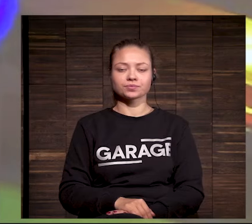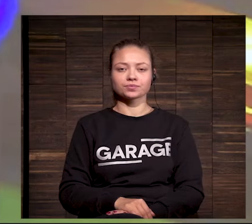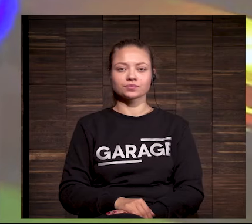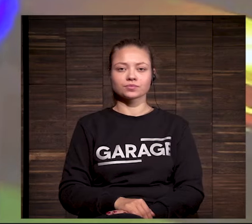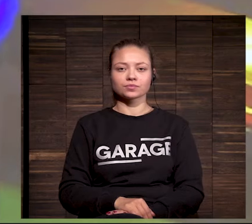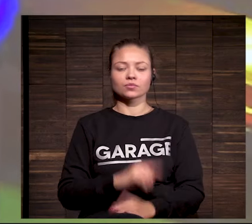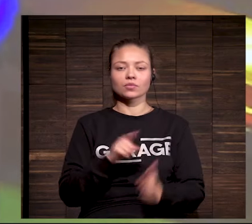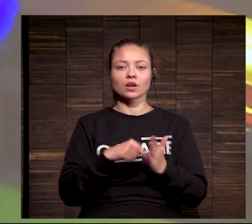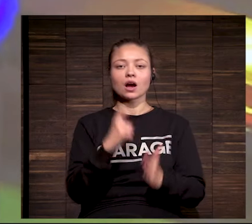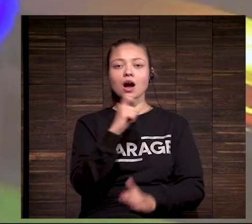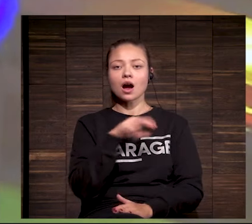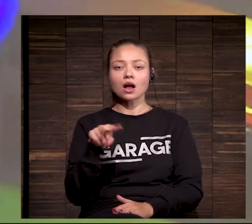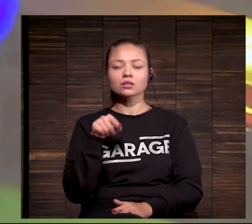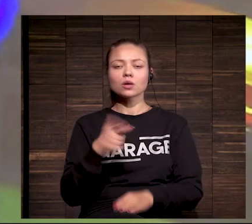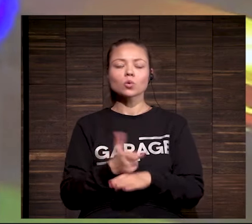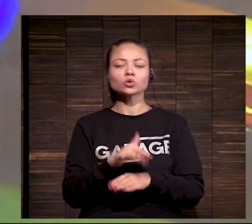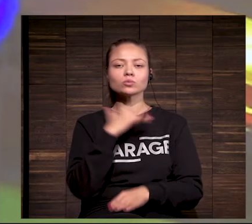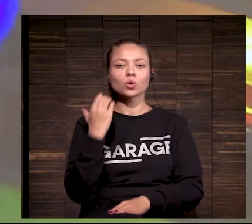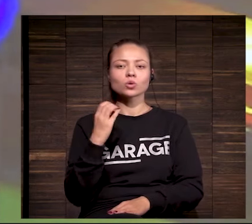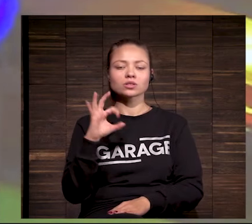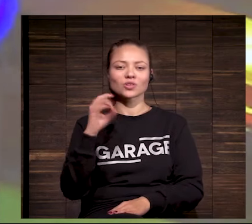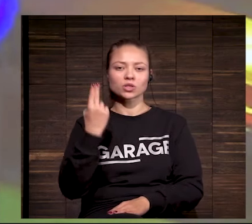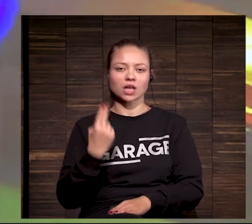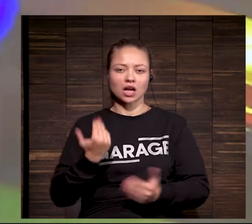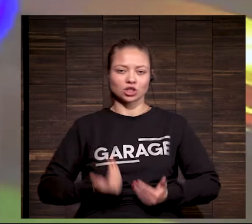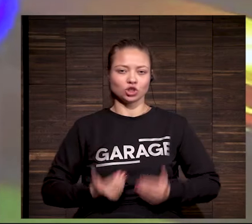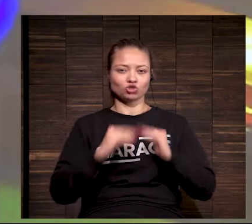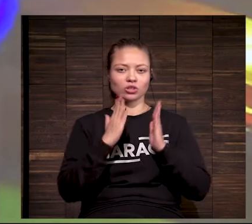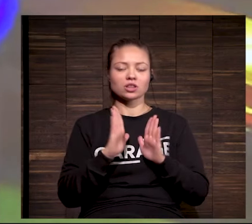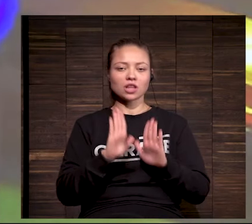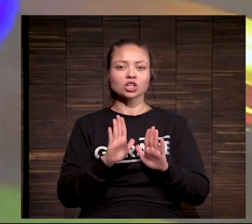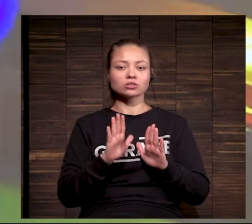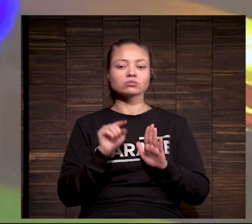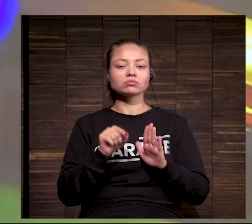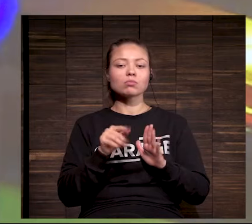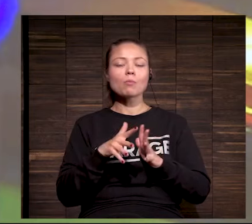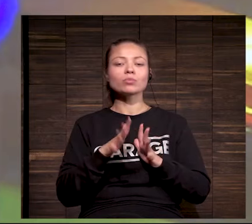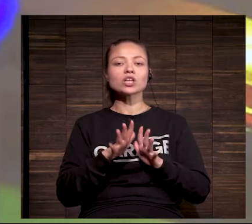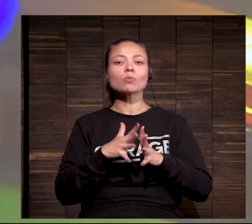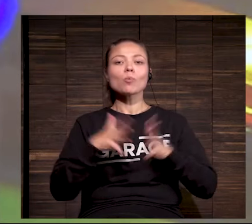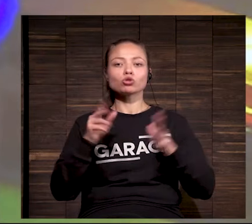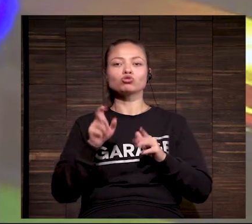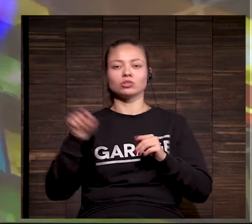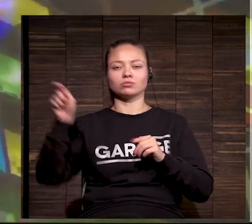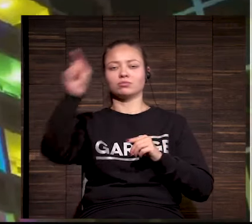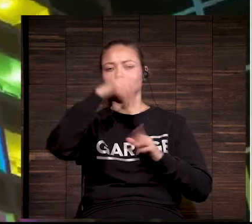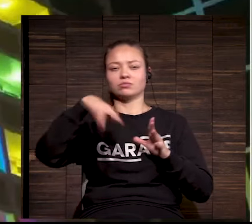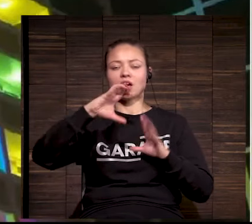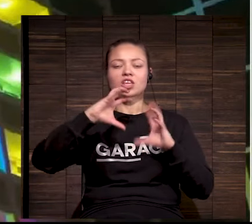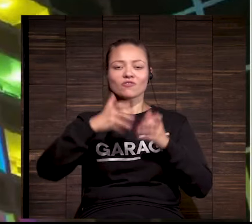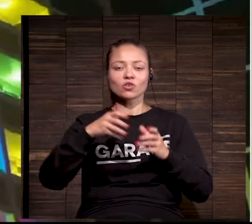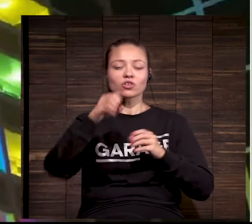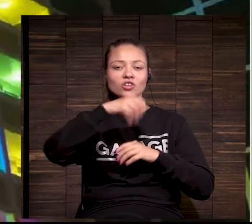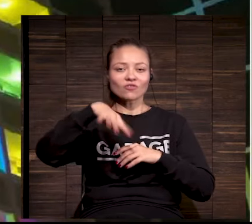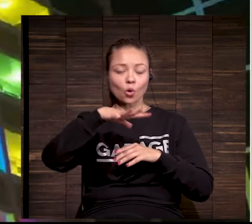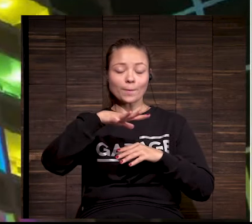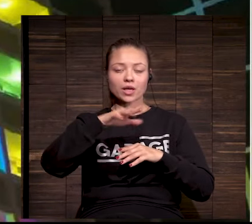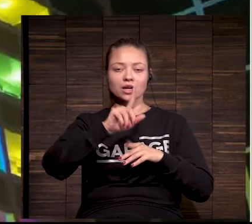зале очень много социального жилья пожалуй даже больше чем где-либо в европе это был проект в котором